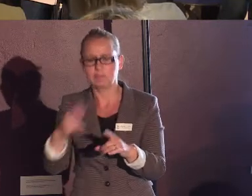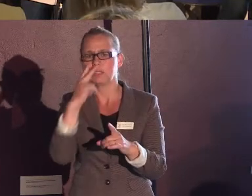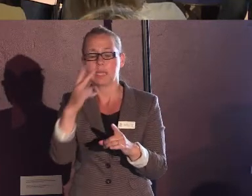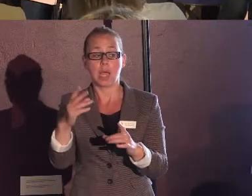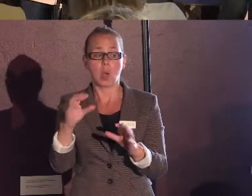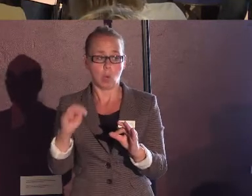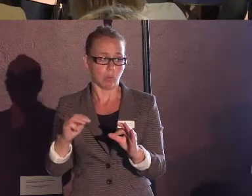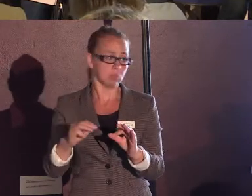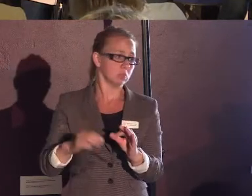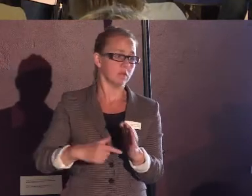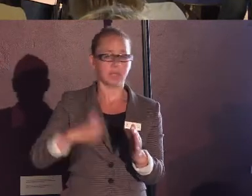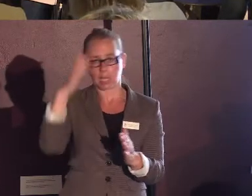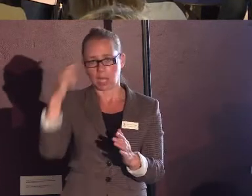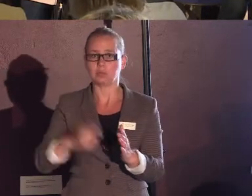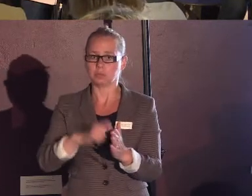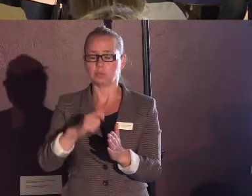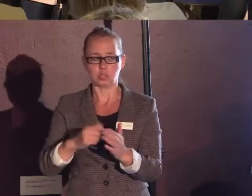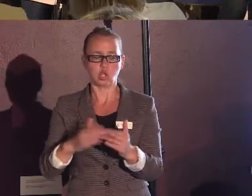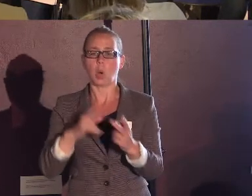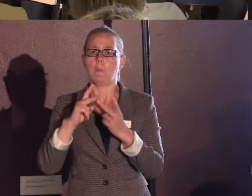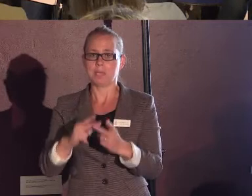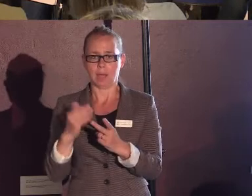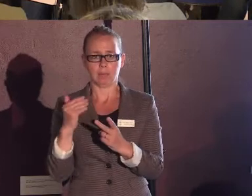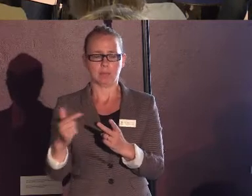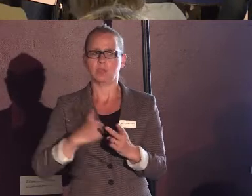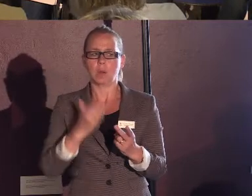om ett sånt här initiativ kan komma på nytt. Jag